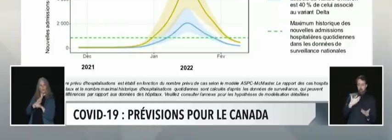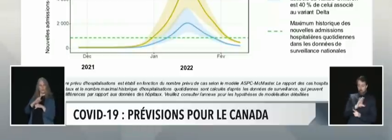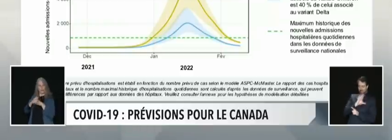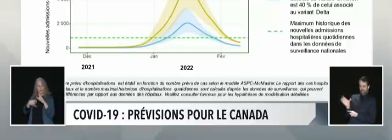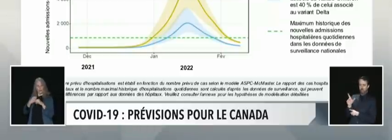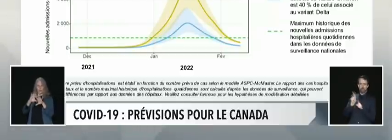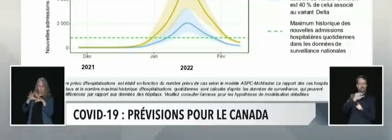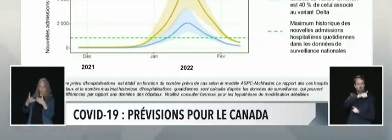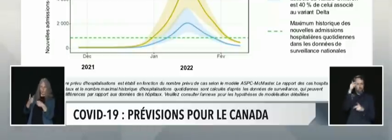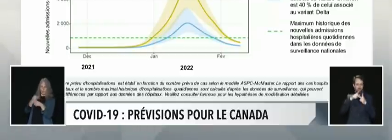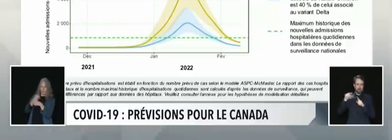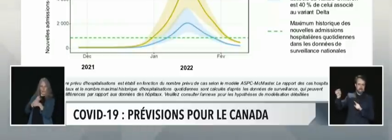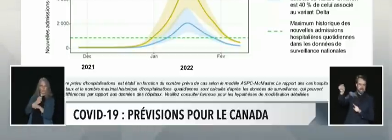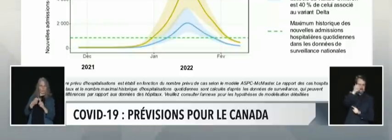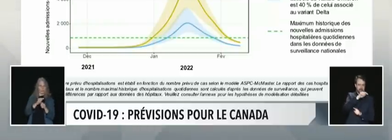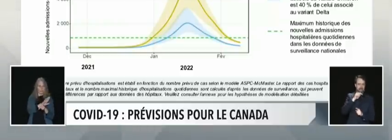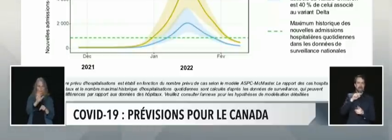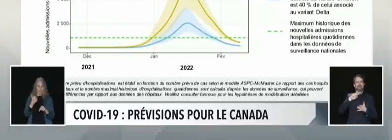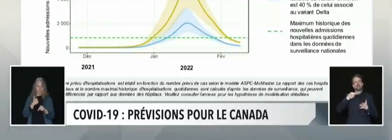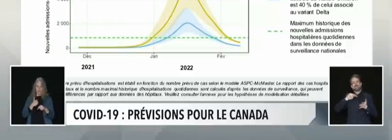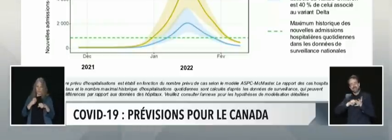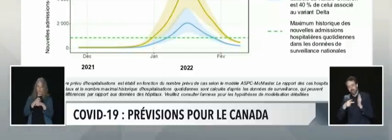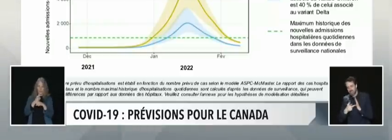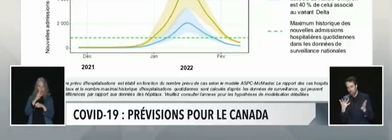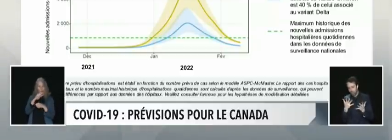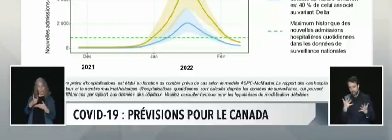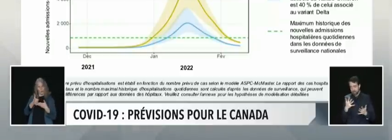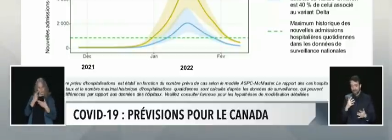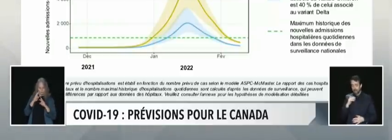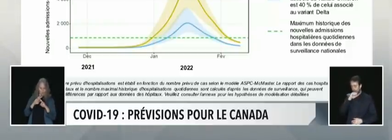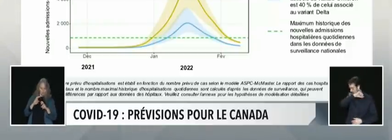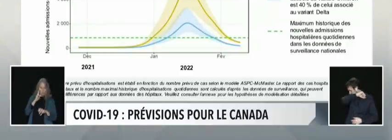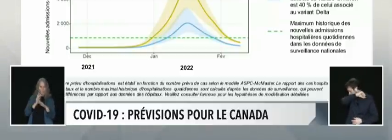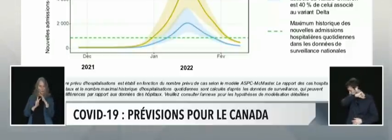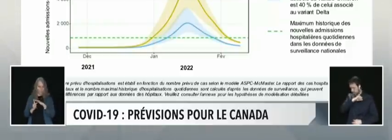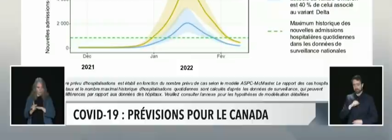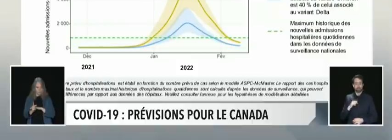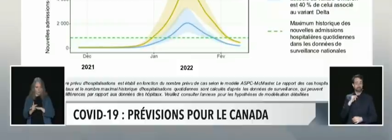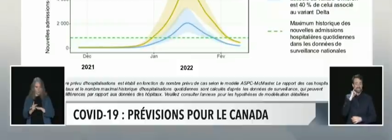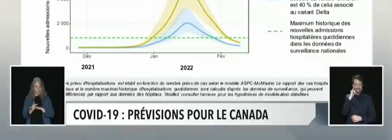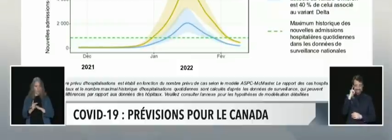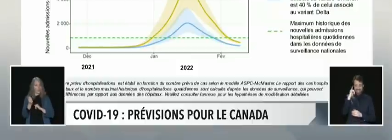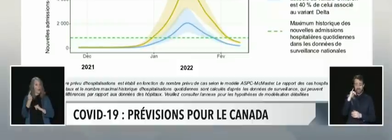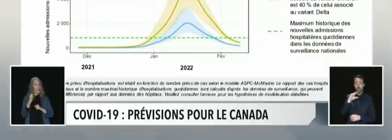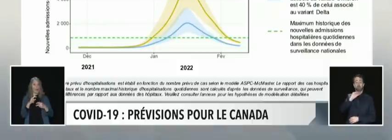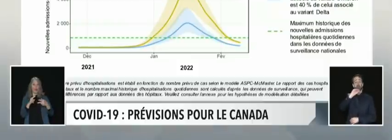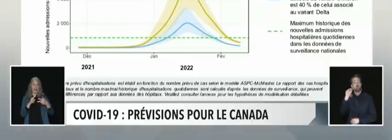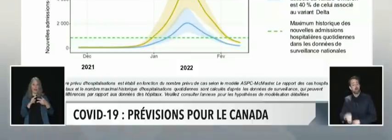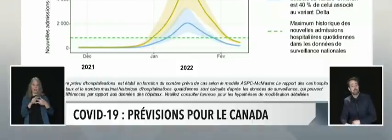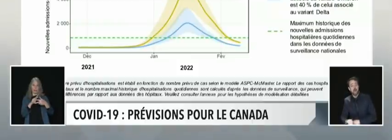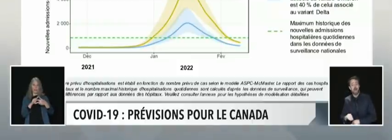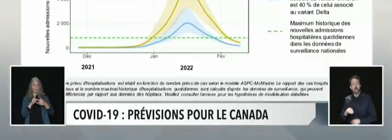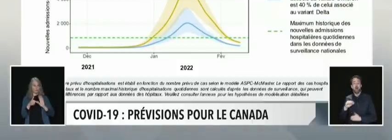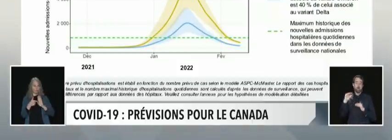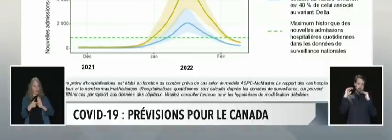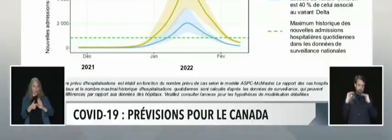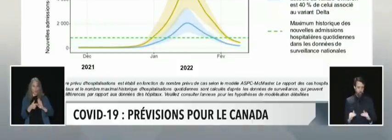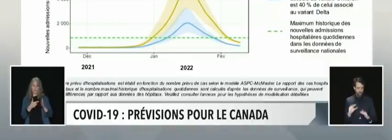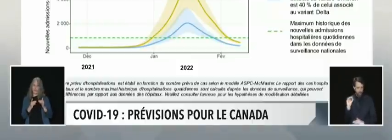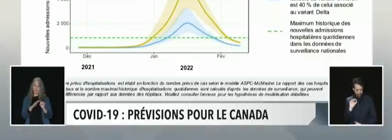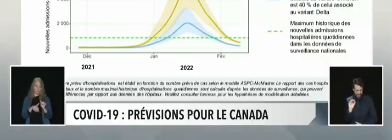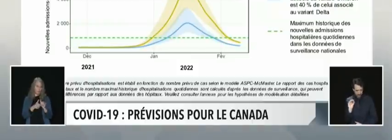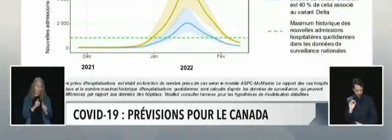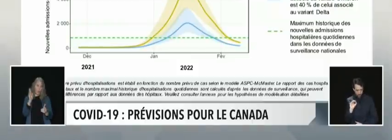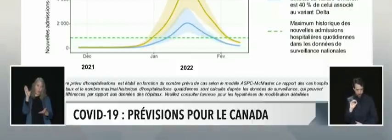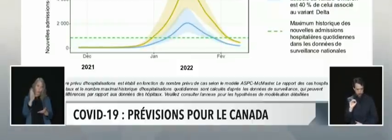scénarios portent à croire que même si nous suivons la prévision plus faible concernant le nombre de cas et le taux d